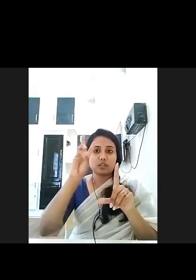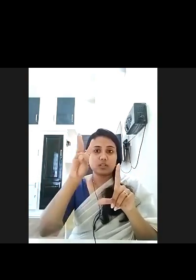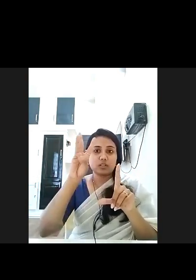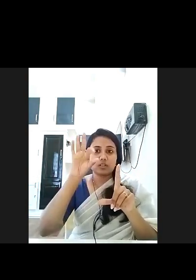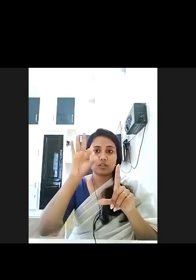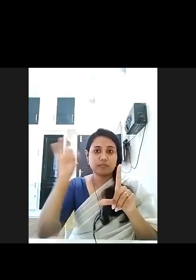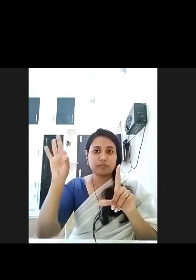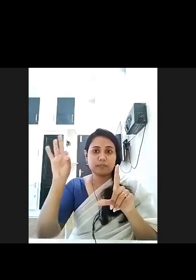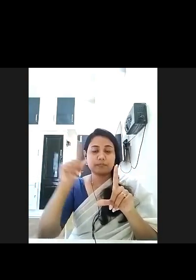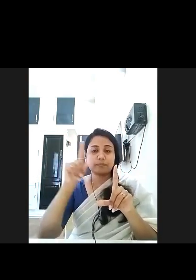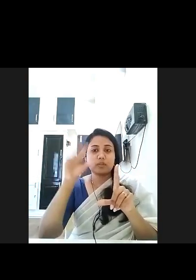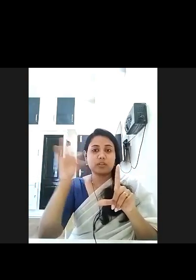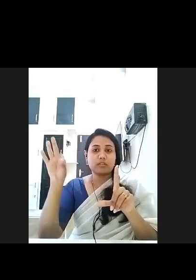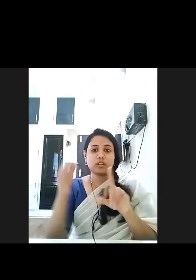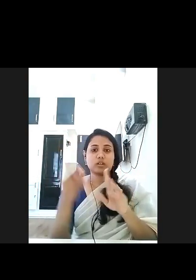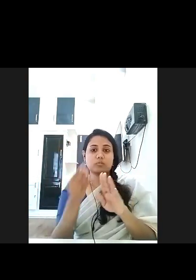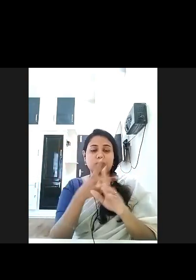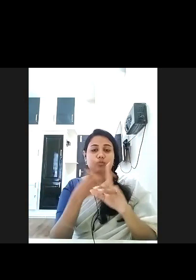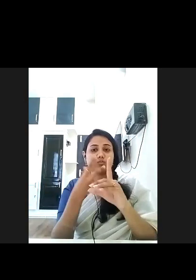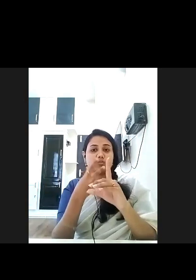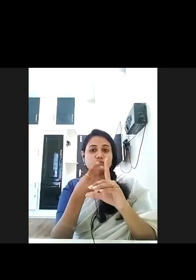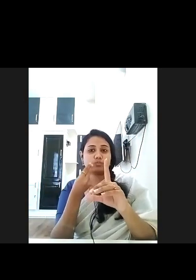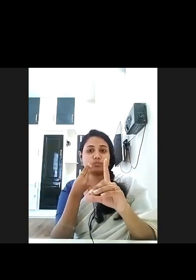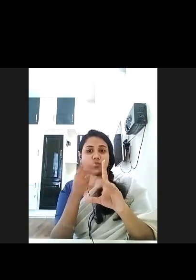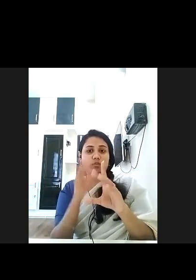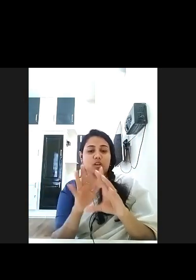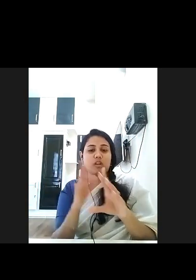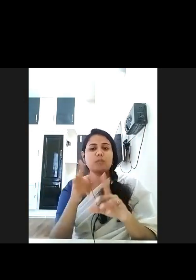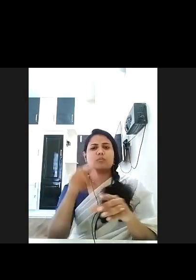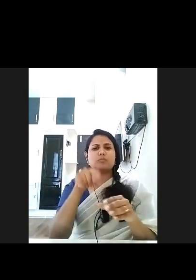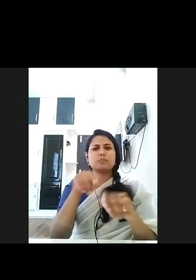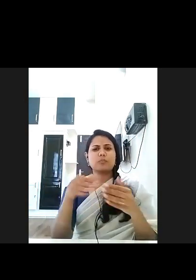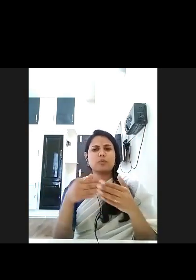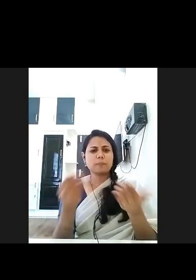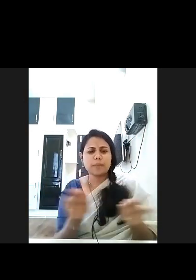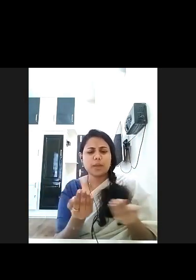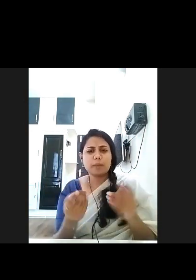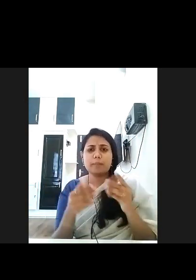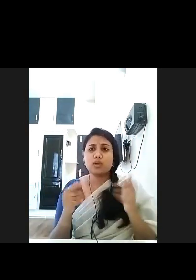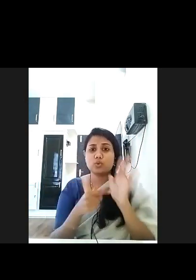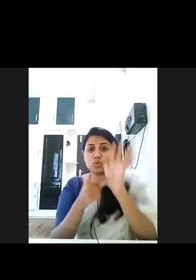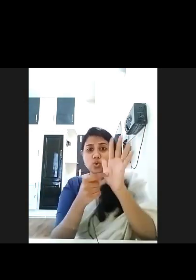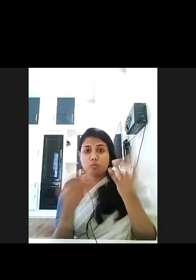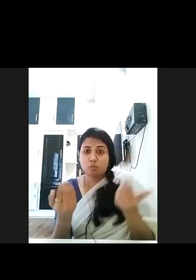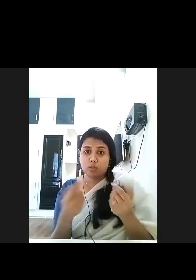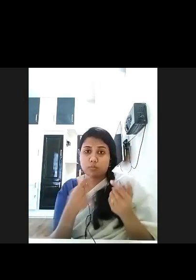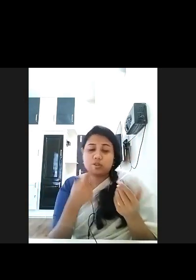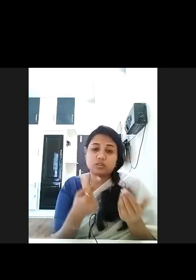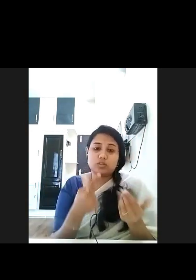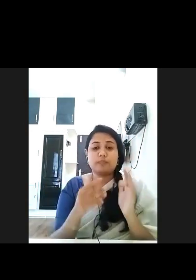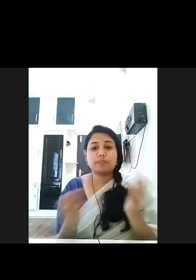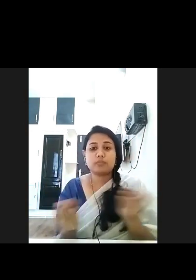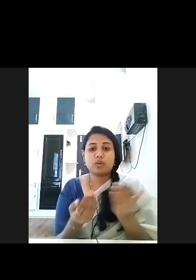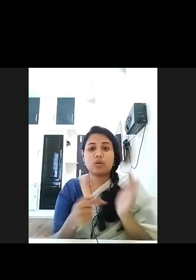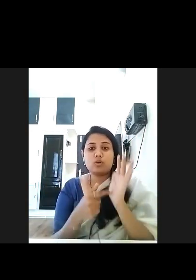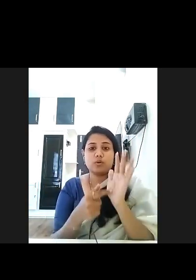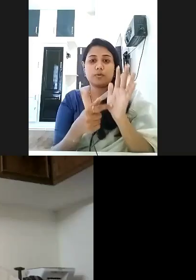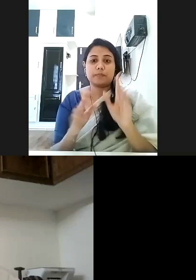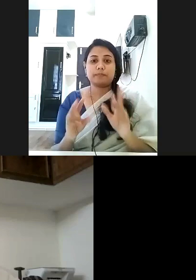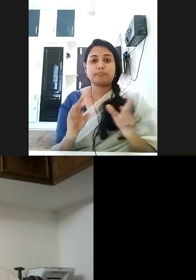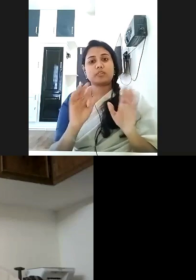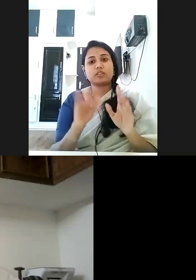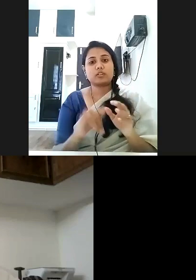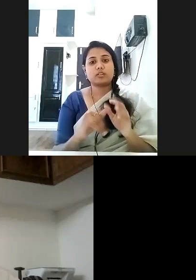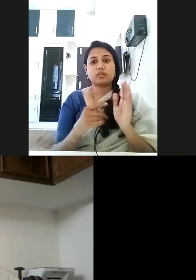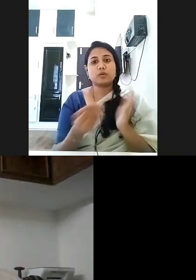മിംസിലോ? കോഴിക്കോട് മിംസിലാണ്. ഞാൻ നമ്പർ തന്നിട്ടുണ്ട് കേട്ടോ, ഷെയർ ചെയ്തിട്ടുണ്ട് ചാറ്റിൽ. നമ്പർ എടുത്തോളൂ ചാറ്റ് ബോക്സിൽ നിന്ന്, ഒന്ന് വന്ന് കാണിച്ചോളൂ. ഞാൻ കോഴിക്കോട് മിംസ് തന്നെ, പ്രീത